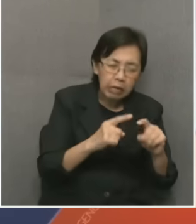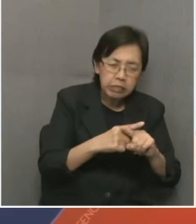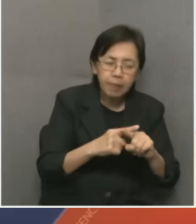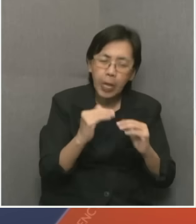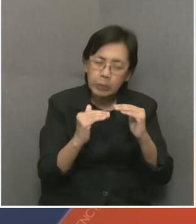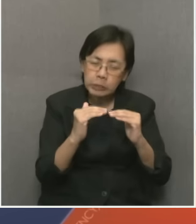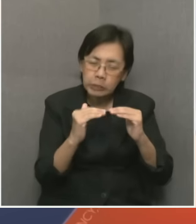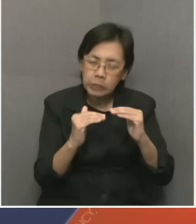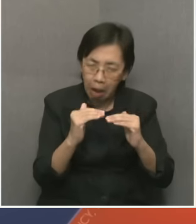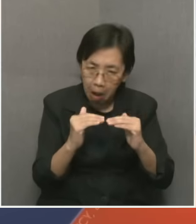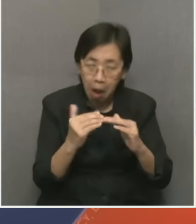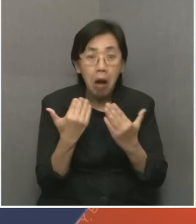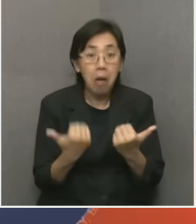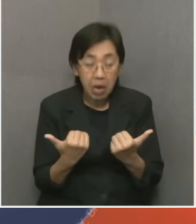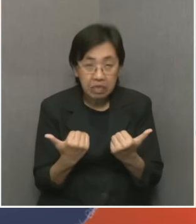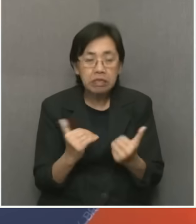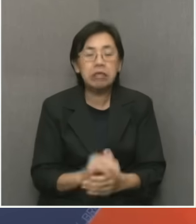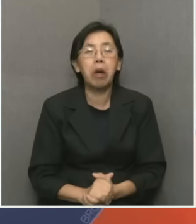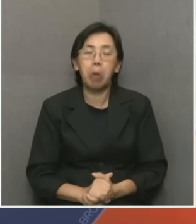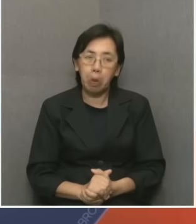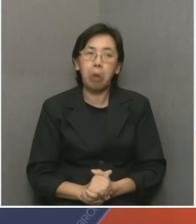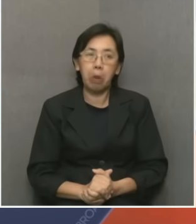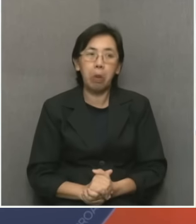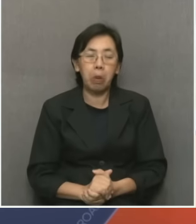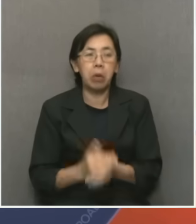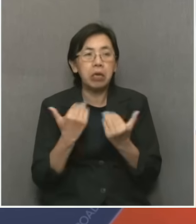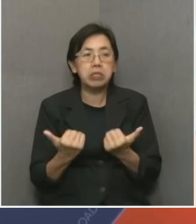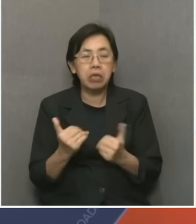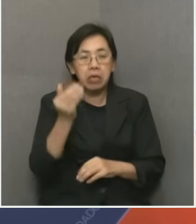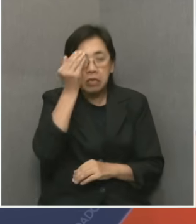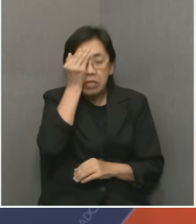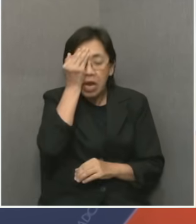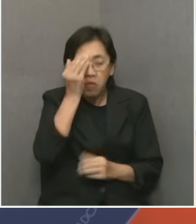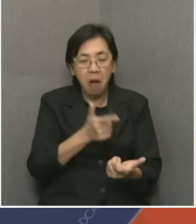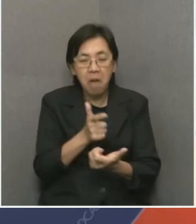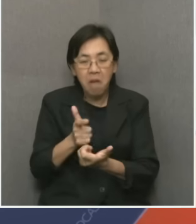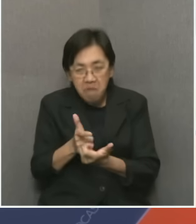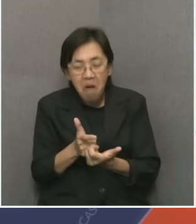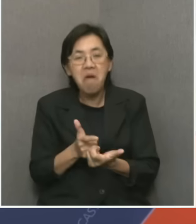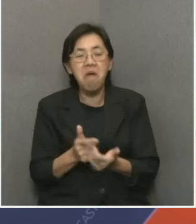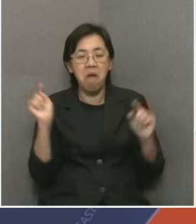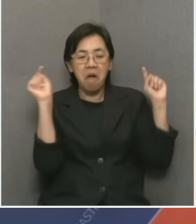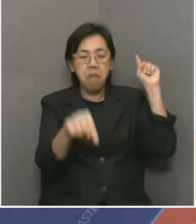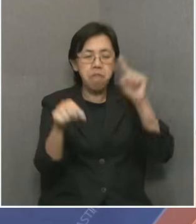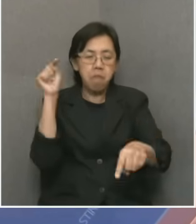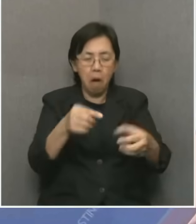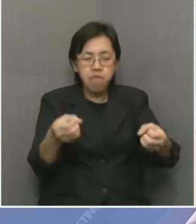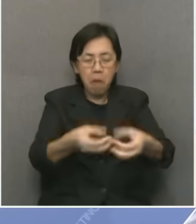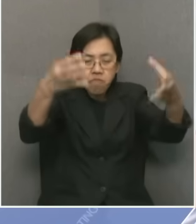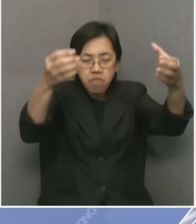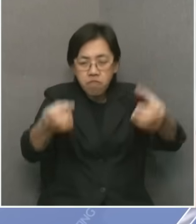ยเนี่ยนะครับแต่ว่ามาช่วงหลังเนี่ยนะครับอิสราเอลเปิดปฏิบัติการทางอากาศหนักถล่มเข้าไป